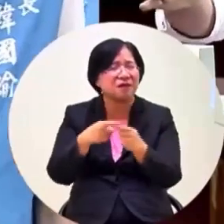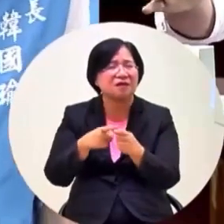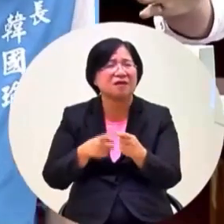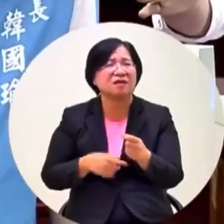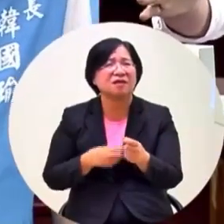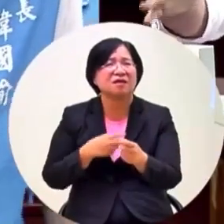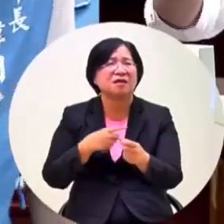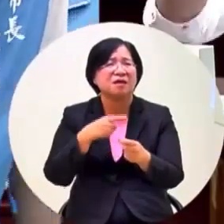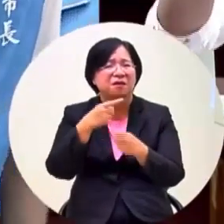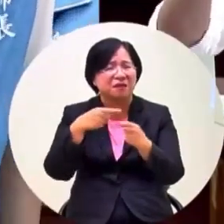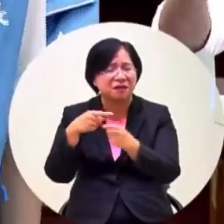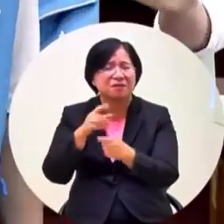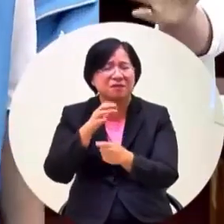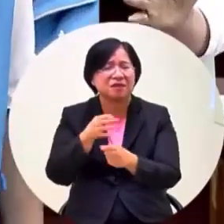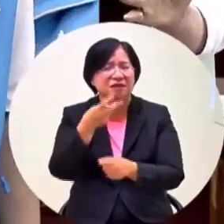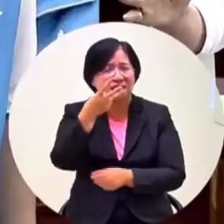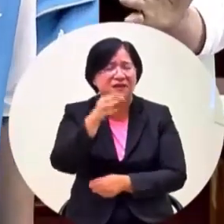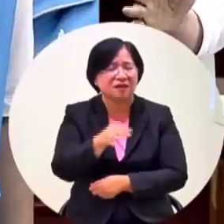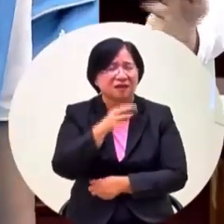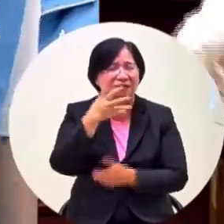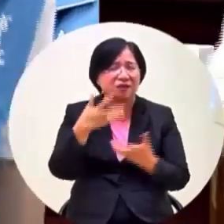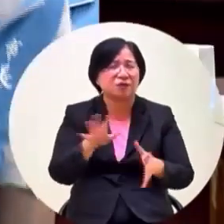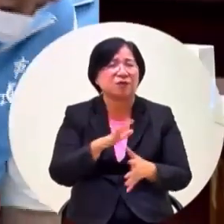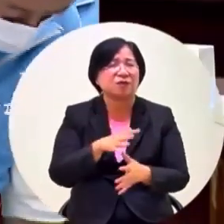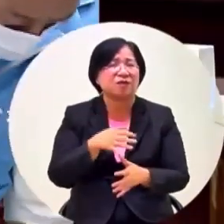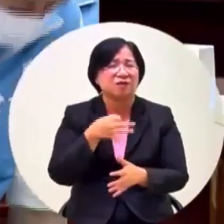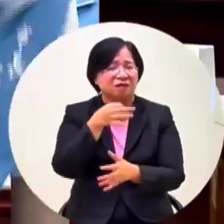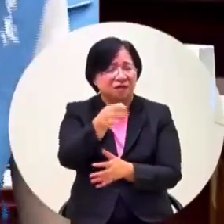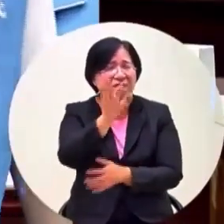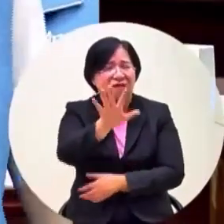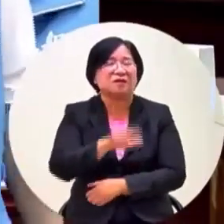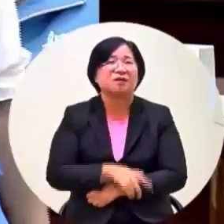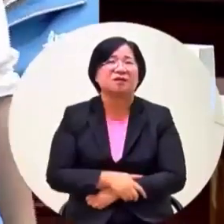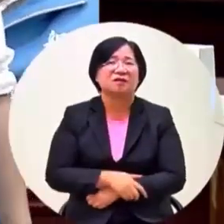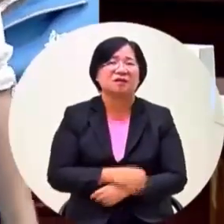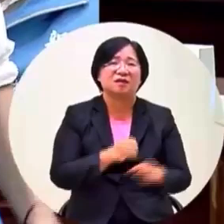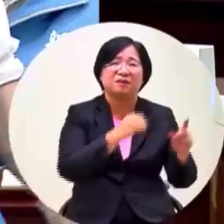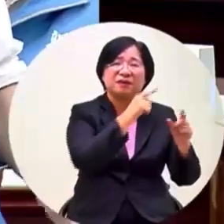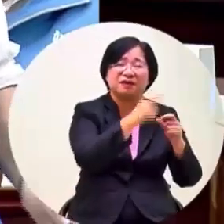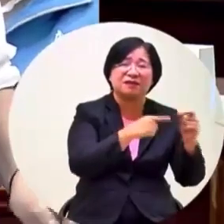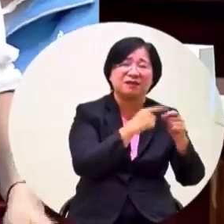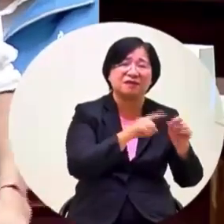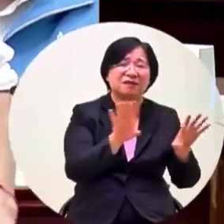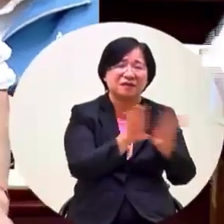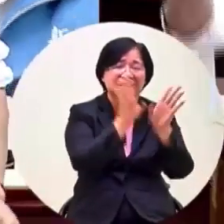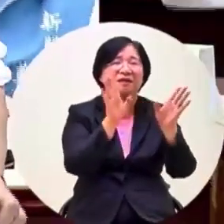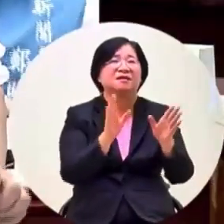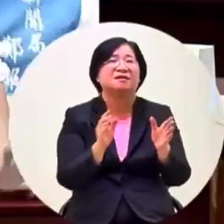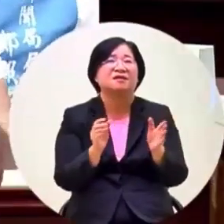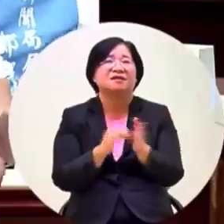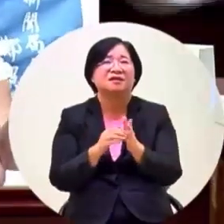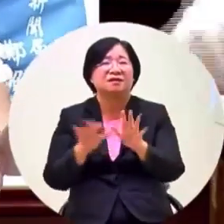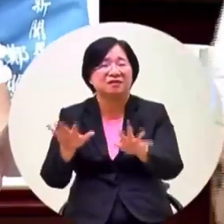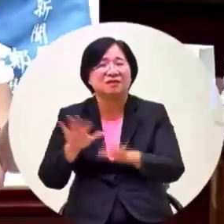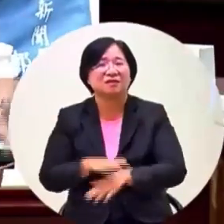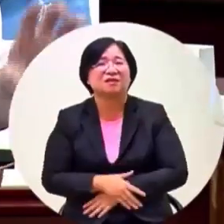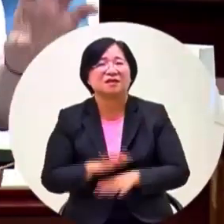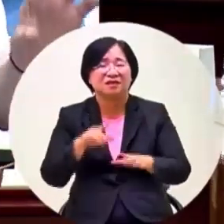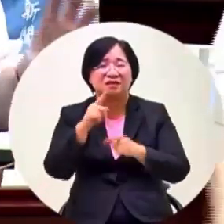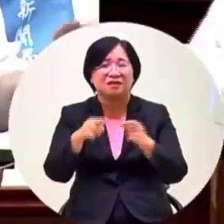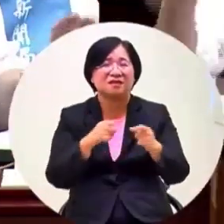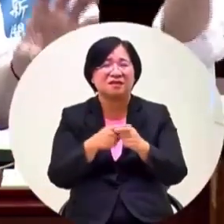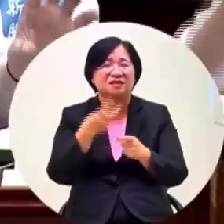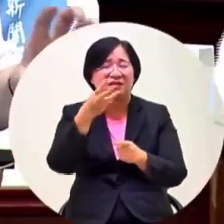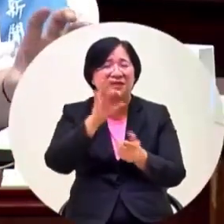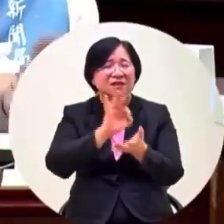3亿多， 我知道， 好，每年都拨3亿多。已经从101年就拨了到现在，那今年你们的3亿都用在哪